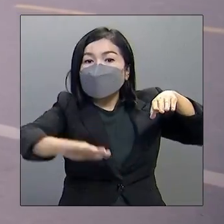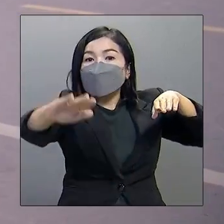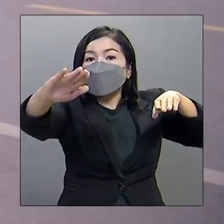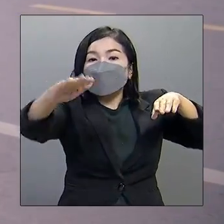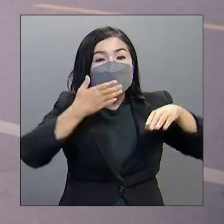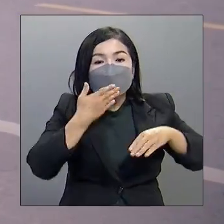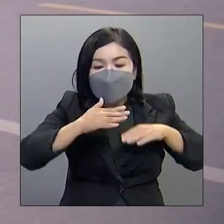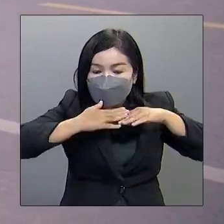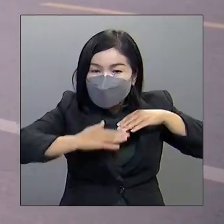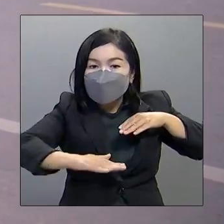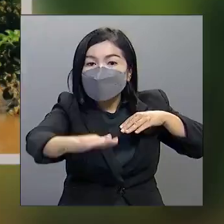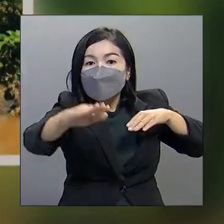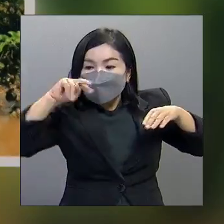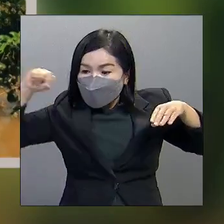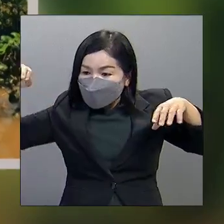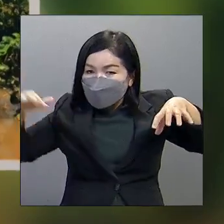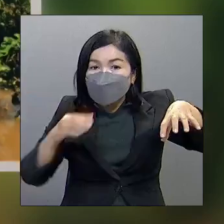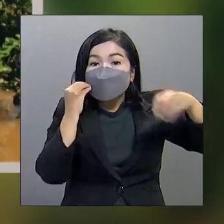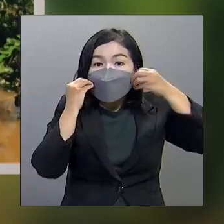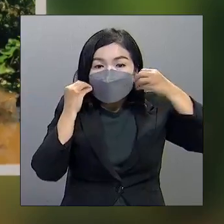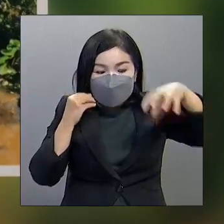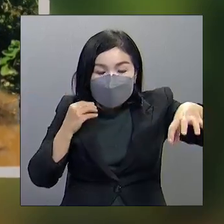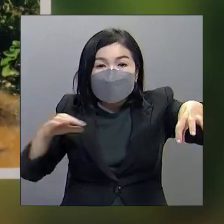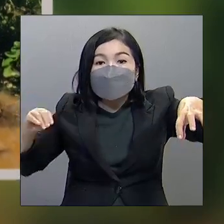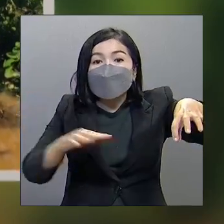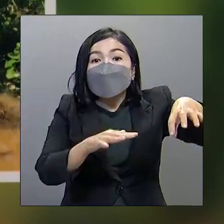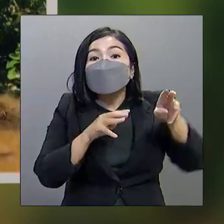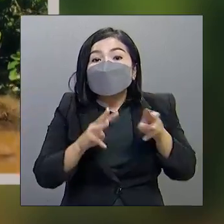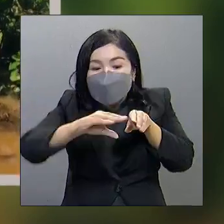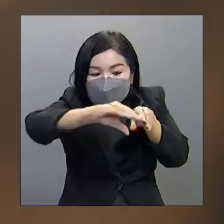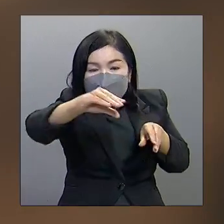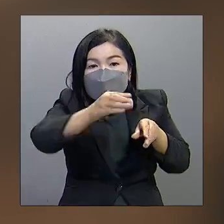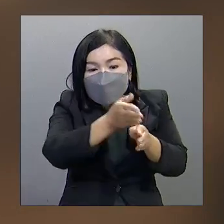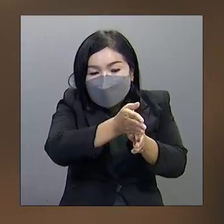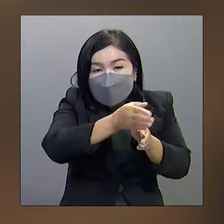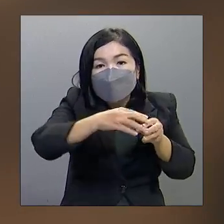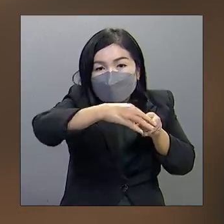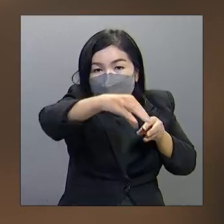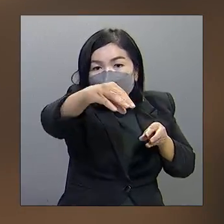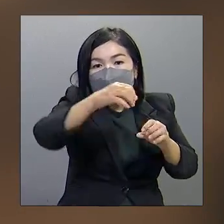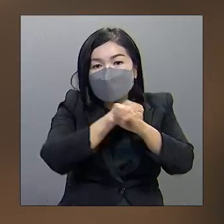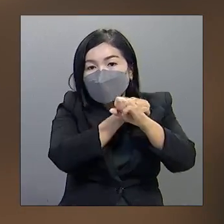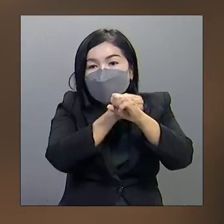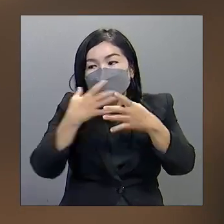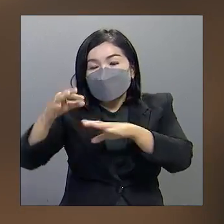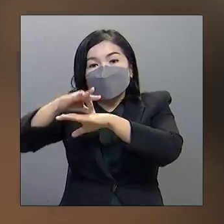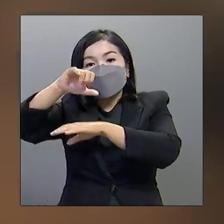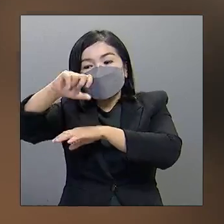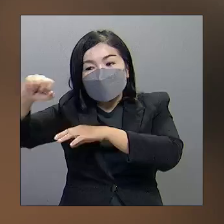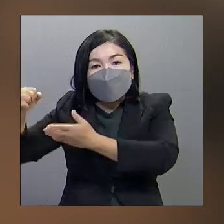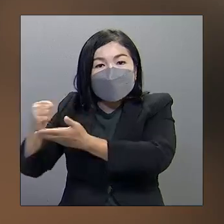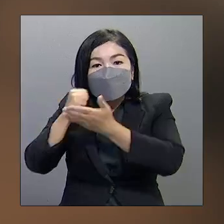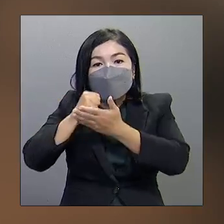าว แล้วปีแล้วก็แก้ปัญหาไงที่จำได้ไหม เขาสอบทรายมากั้นครับ โอเค แล้วก็มีทางสสเขาก็มาช่วยเอารถแบ็ค